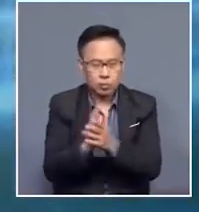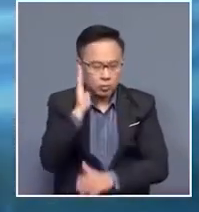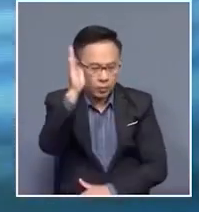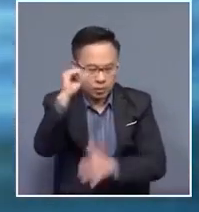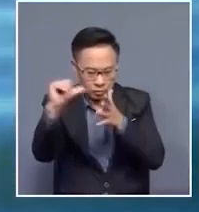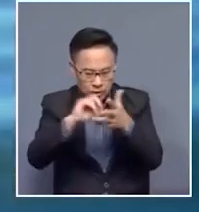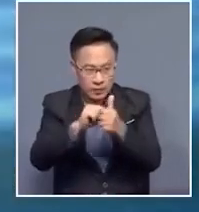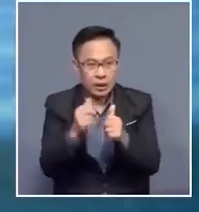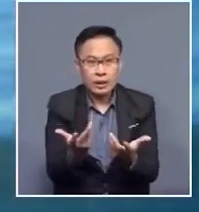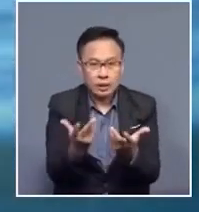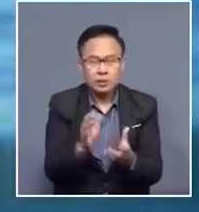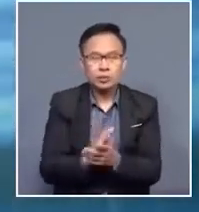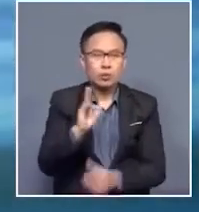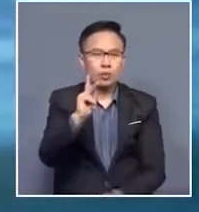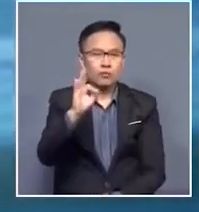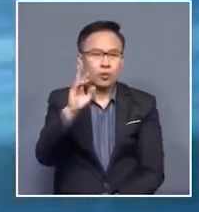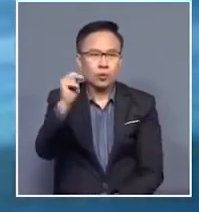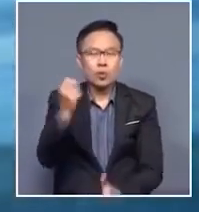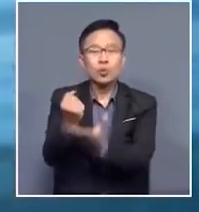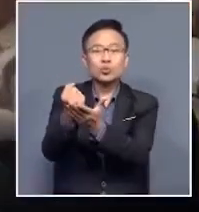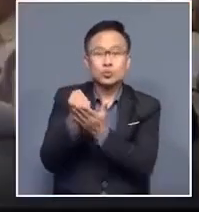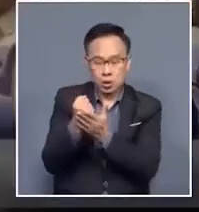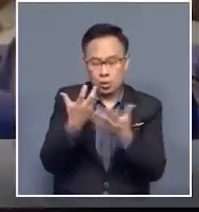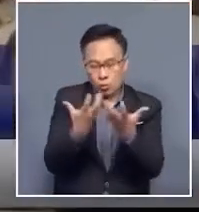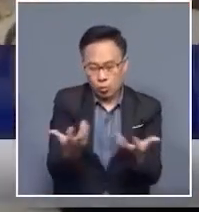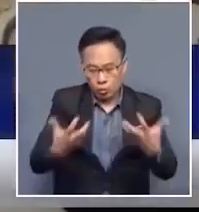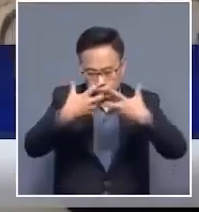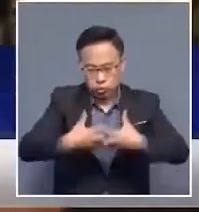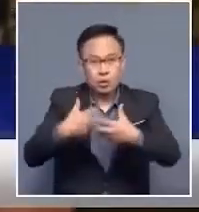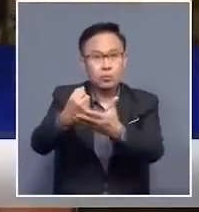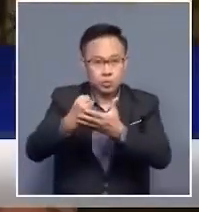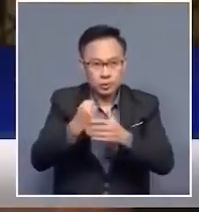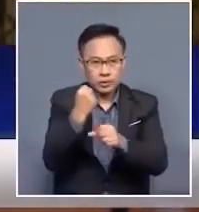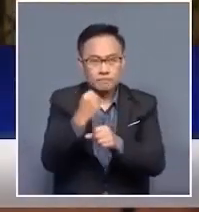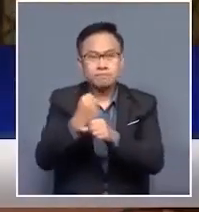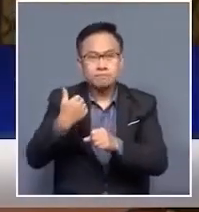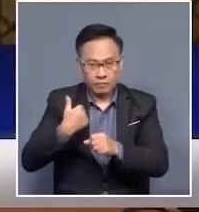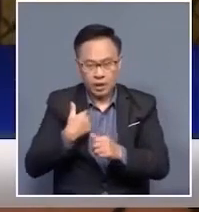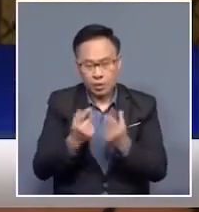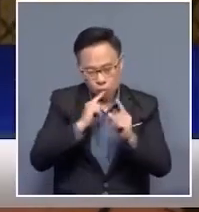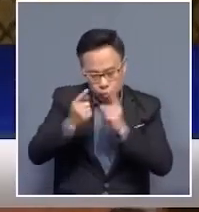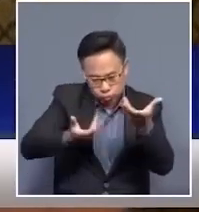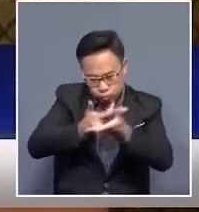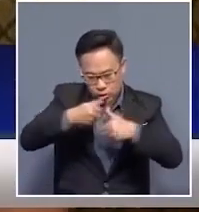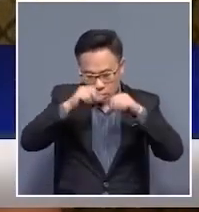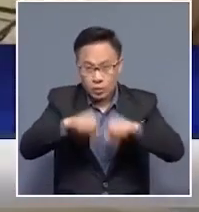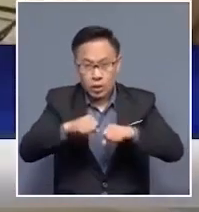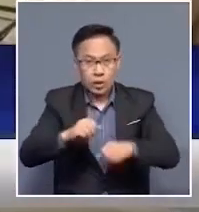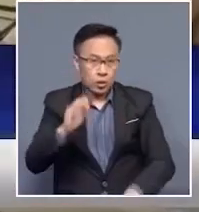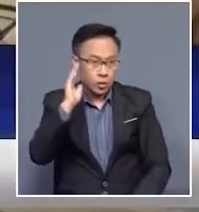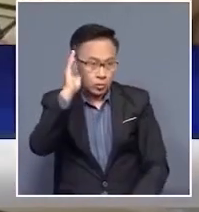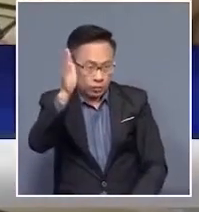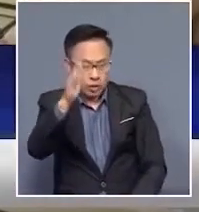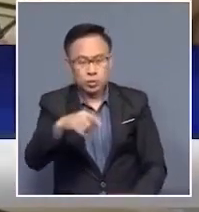เนี่ยก็ให้ความร่วมมือกับที่นครดีมากนะครับตั้งแต่วันนั้นต้นมานะครับเราก็มีข้อตกลงกันว่าจุ